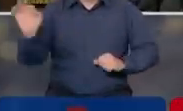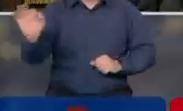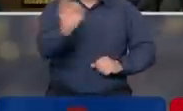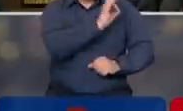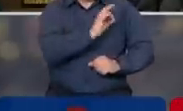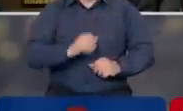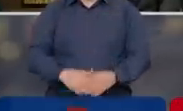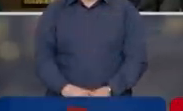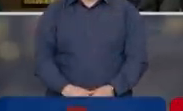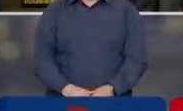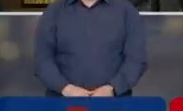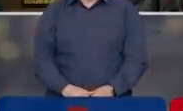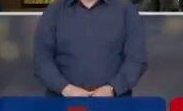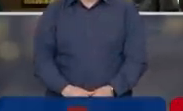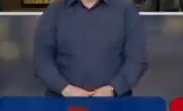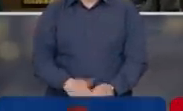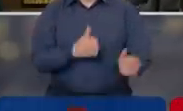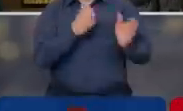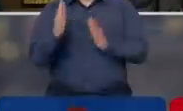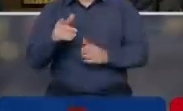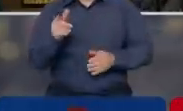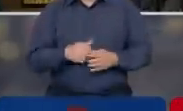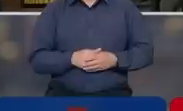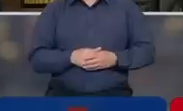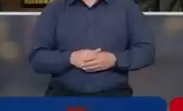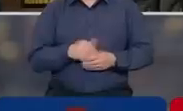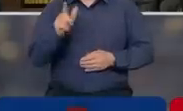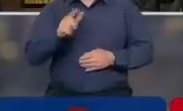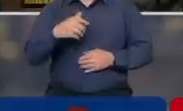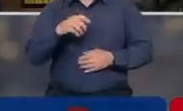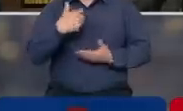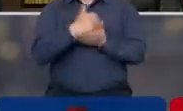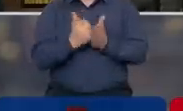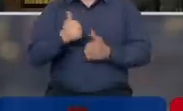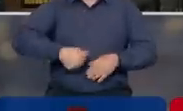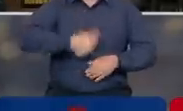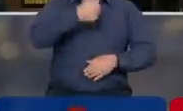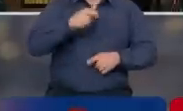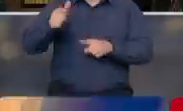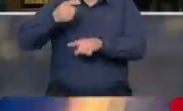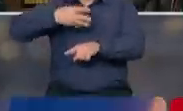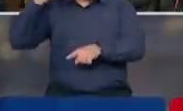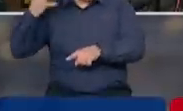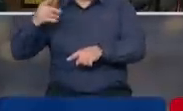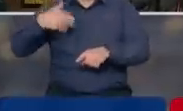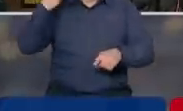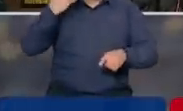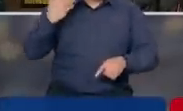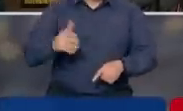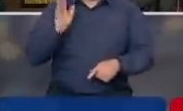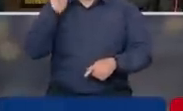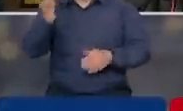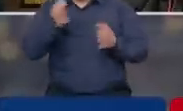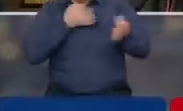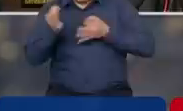akcje ratunkową teraz oczywiście poproszę jeszcze głos pana wojewodę pana generała a później jeżeli będą mieli jakieś pytania